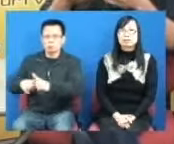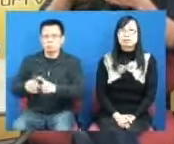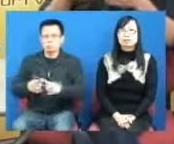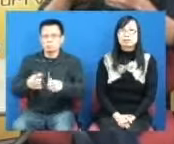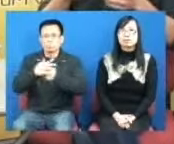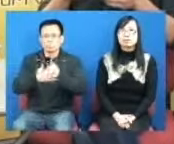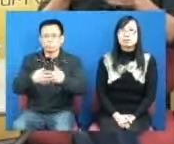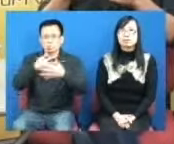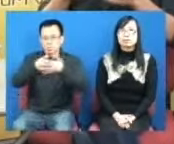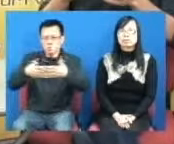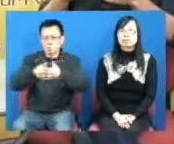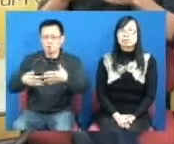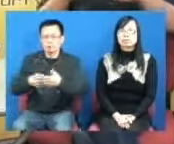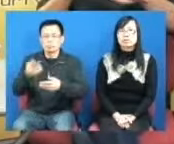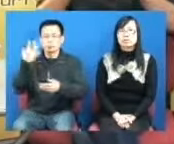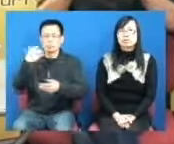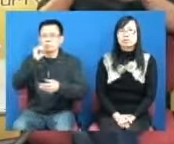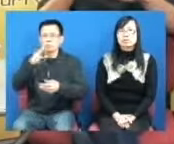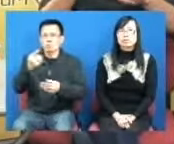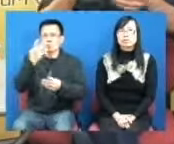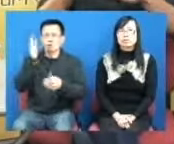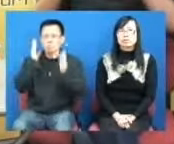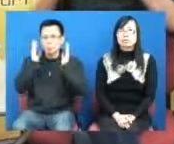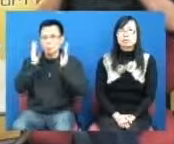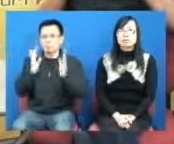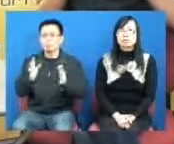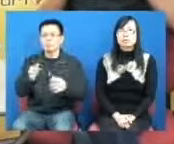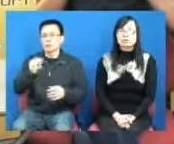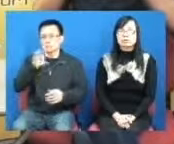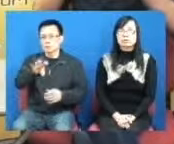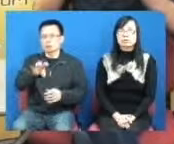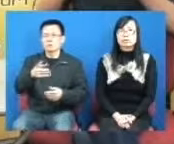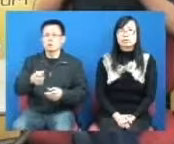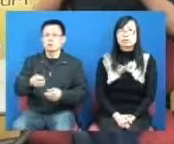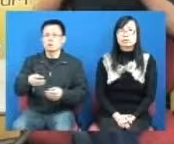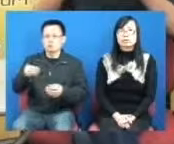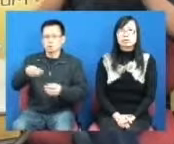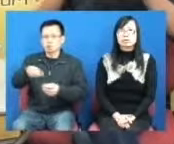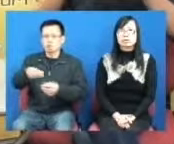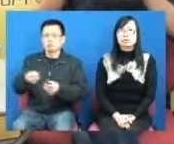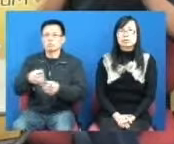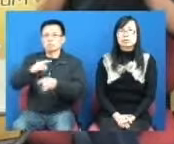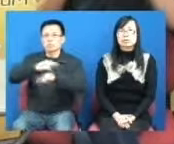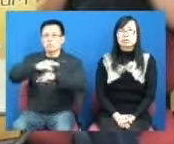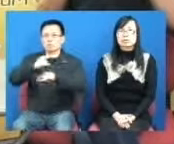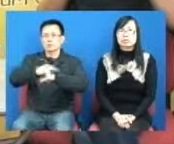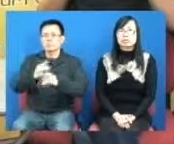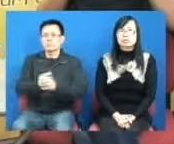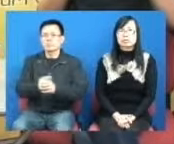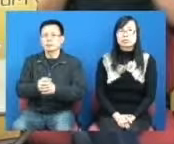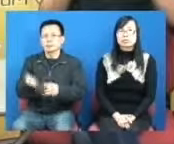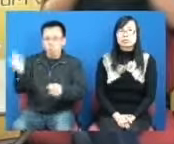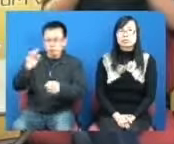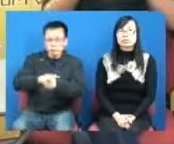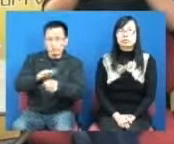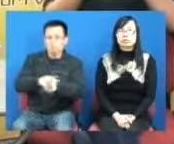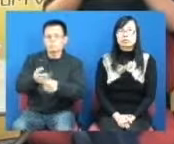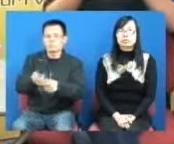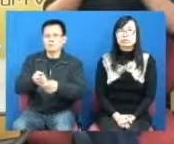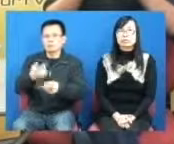就需要用一個剛才所的500億的總資基金去填補那個納規因為我們的社會現在